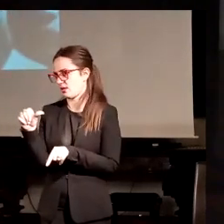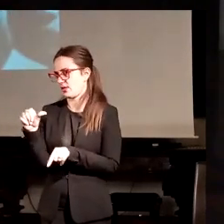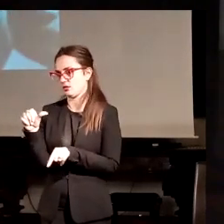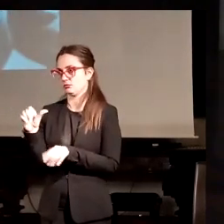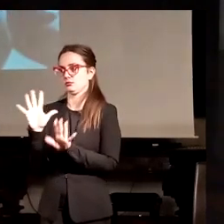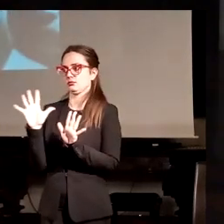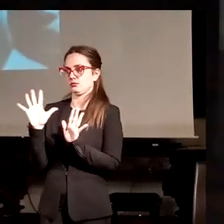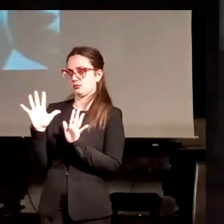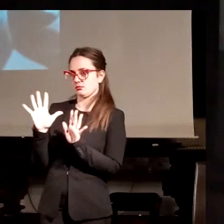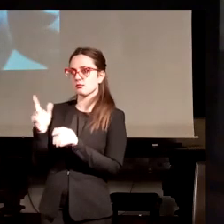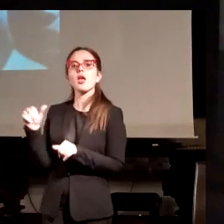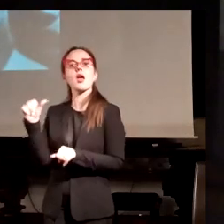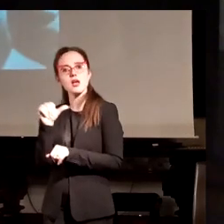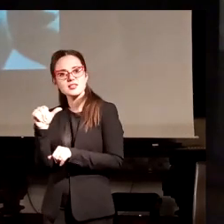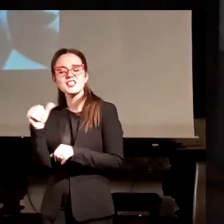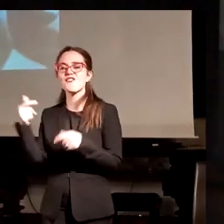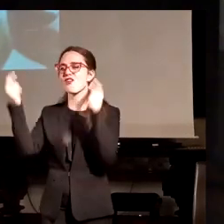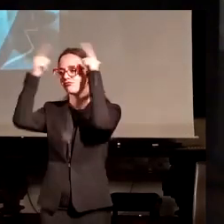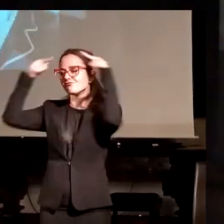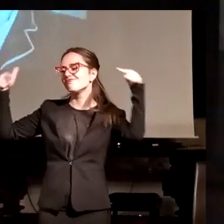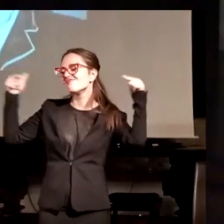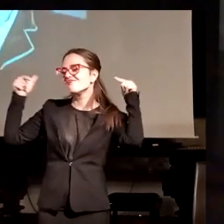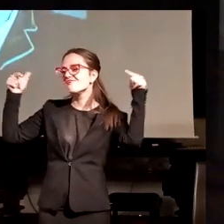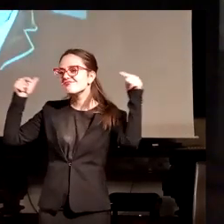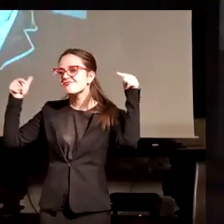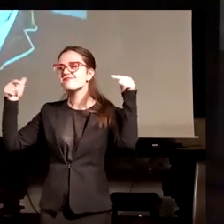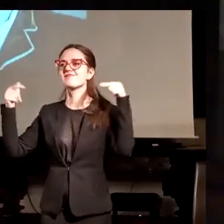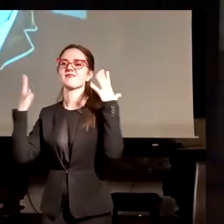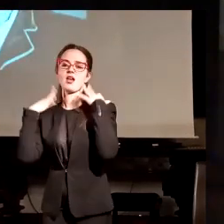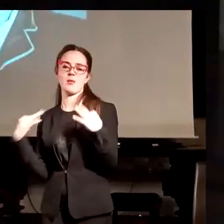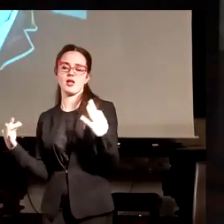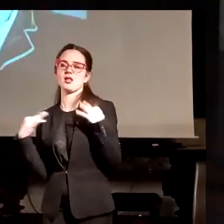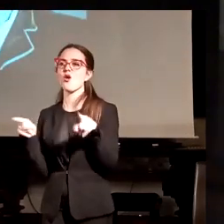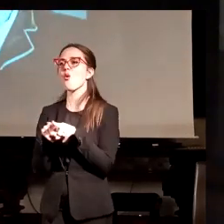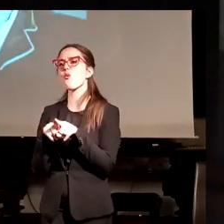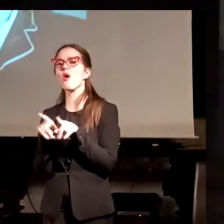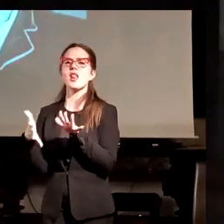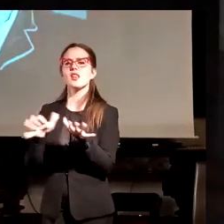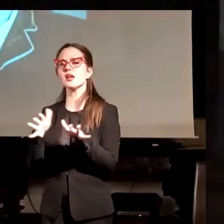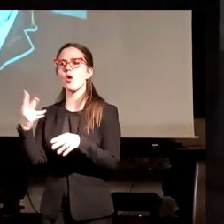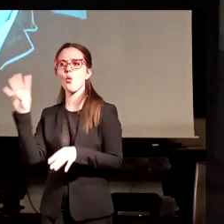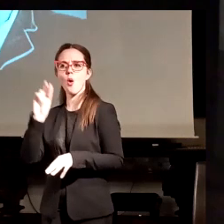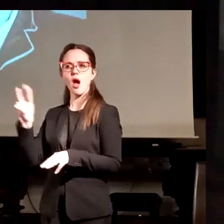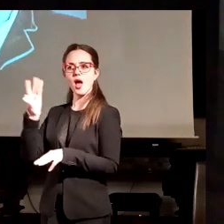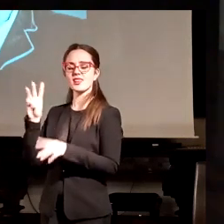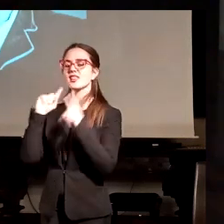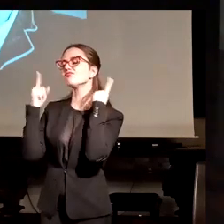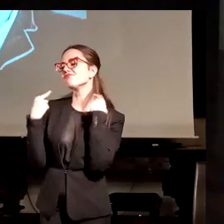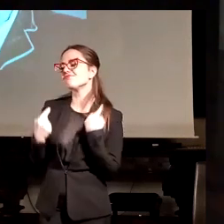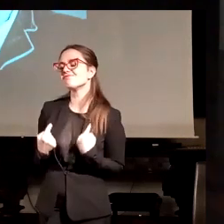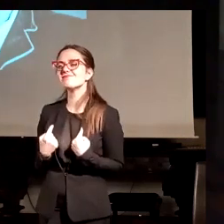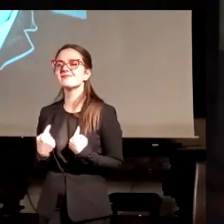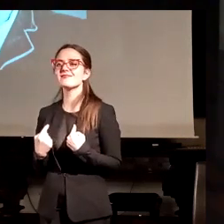dell'artista cappelli a falda larga e mimmo poi con wild capelli lunghi boccolucci eccetera